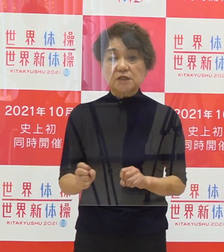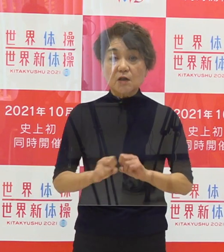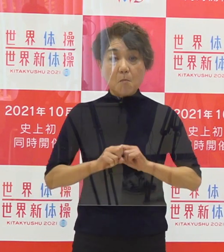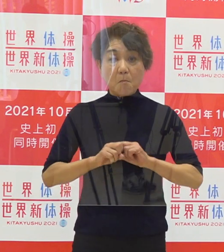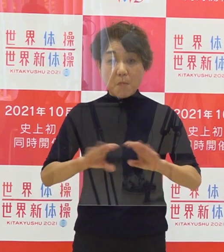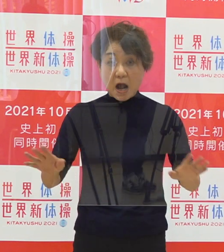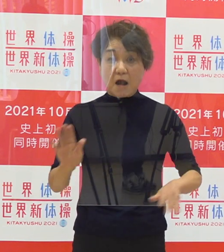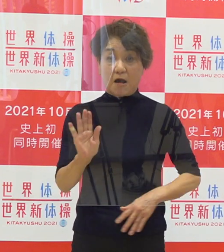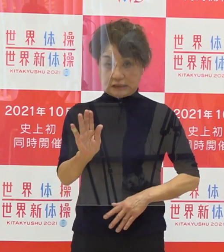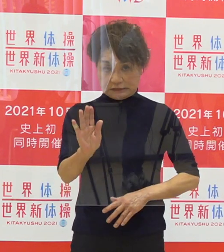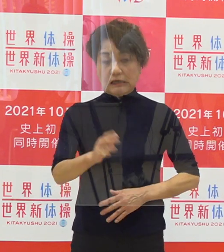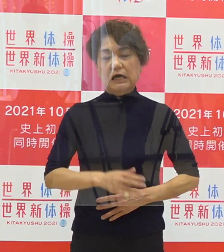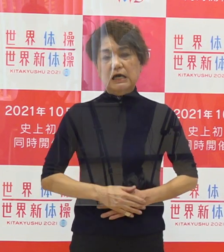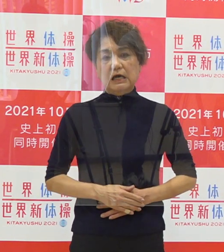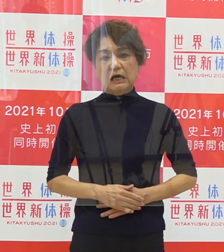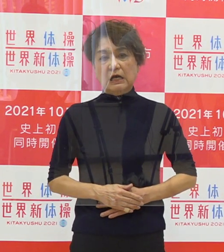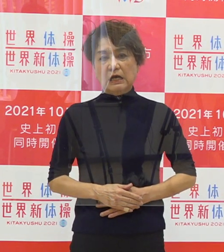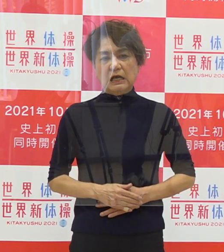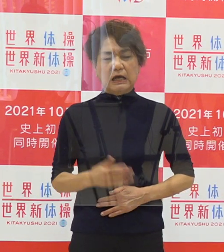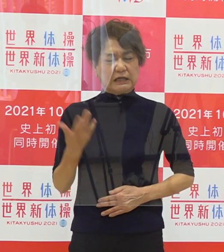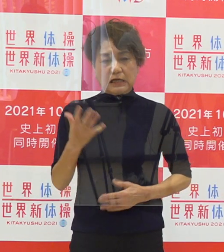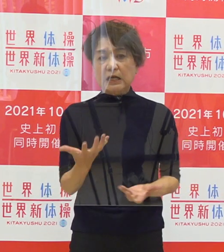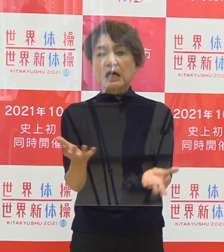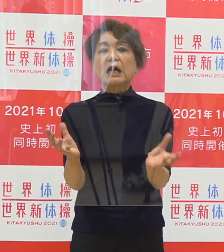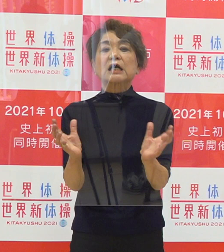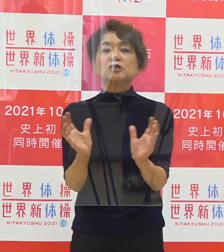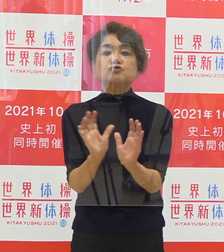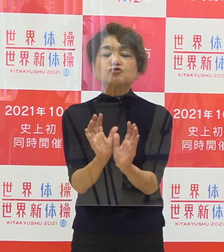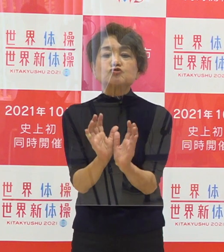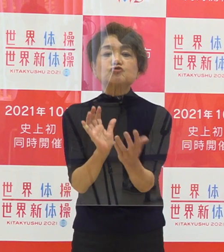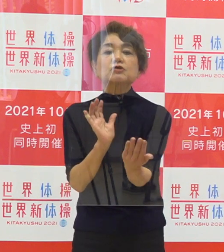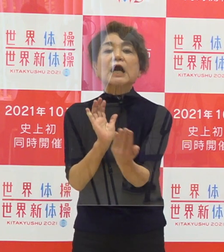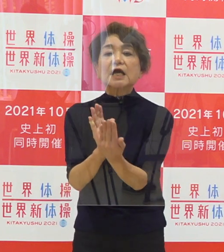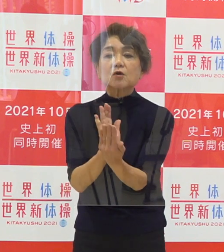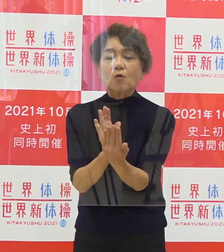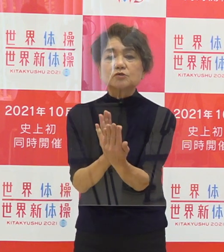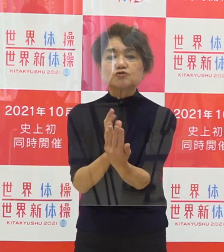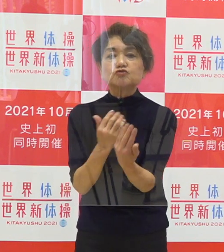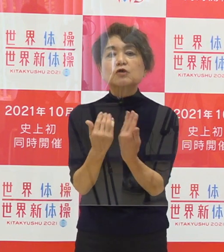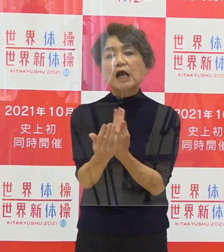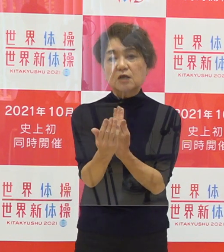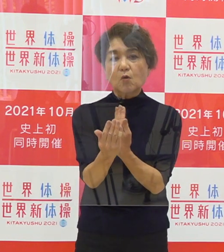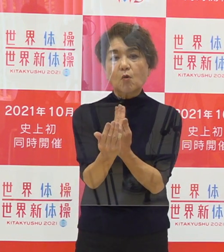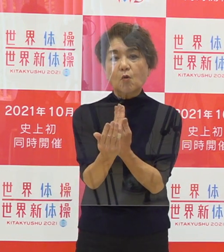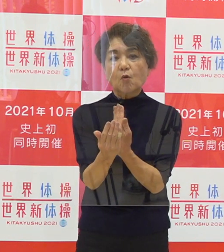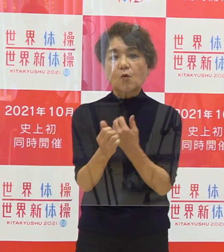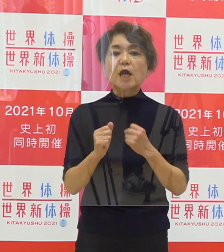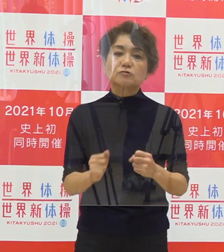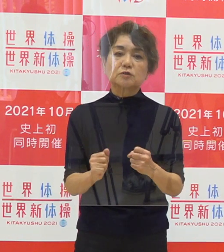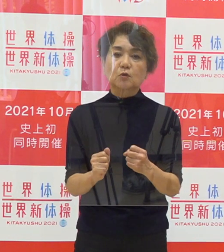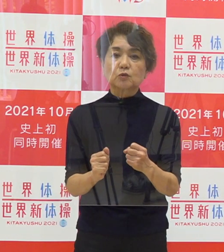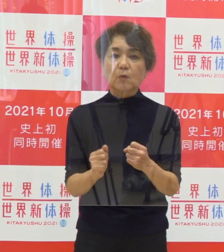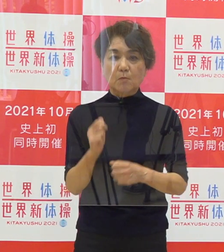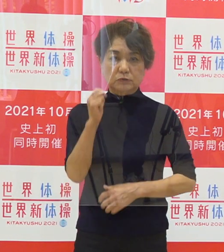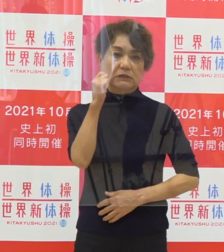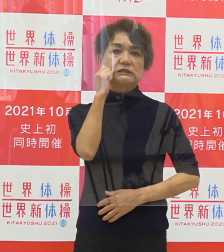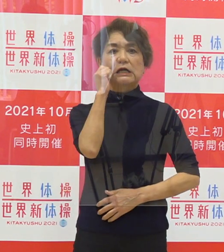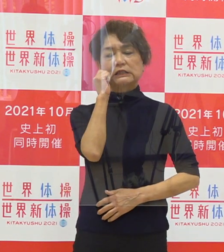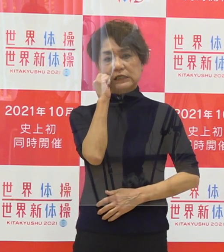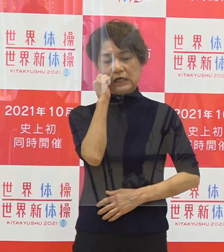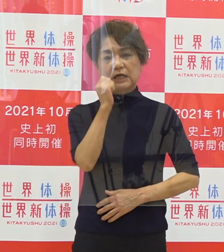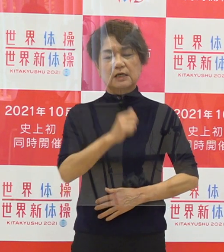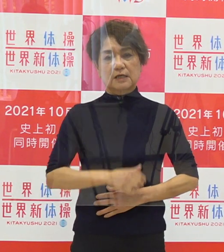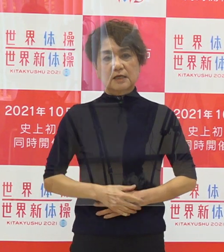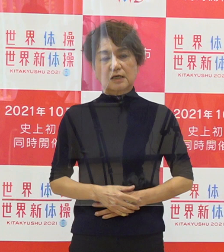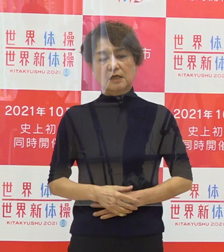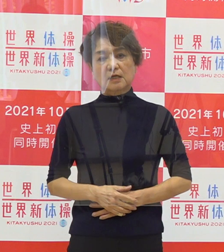して、なかなか集会を事前に組むということが難しいということで、それが出陣式となり、そして